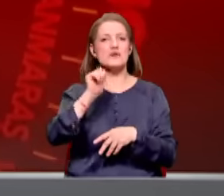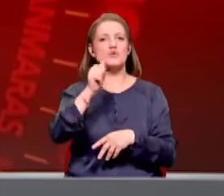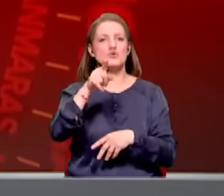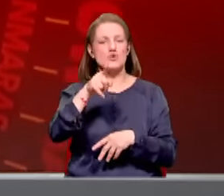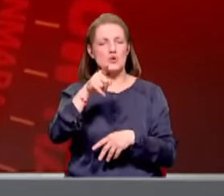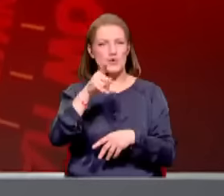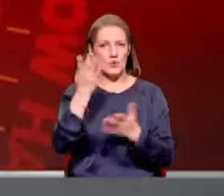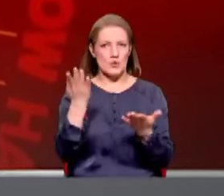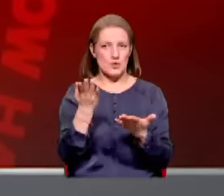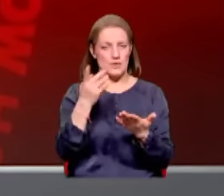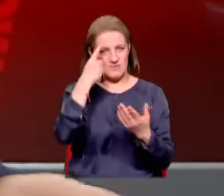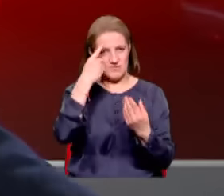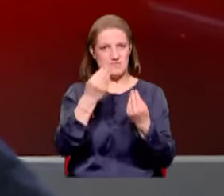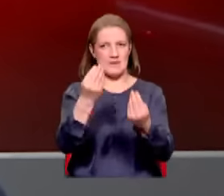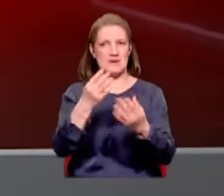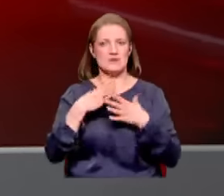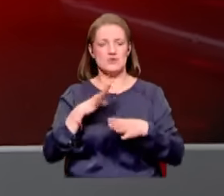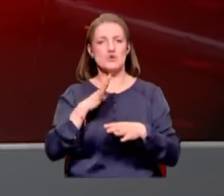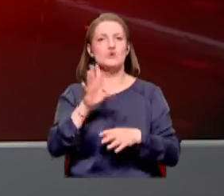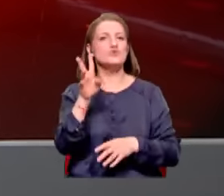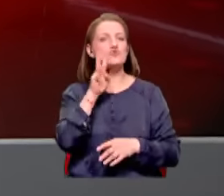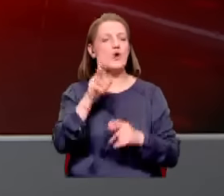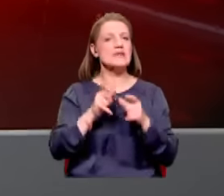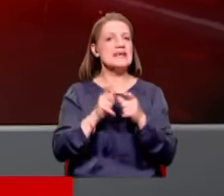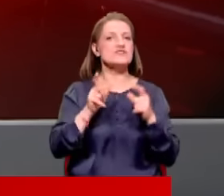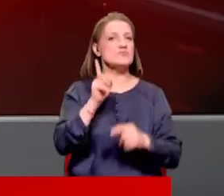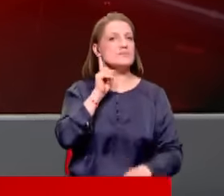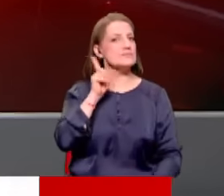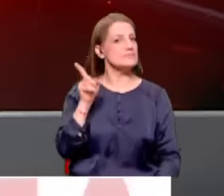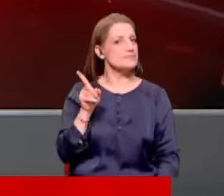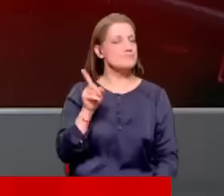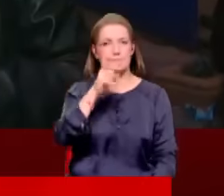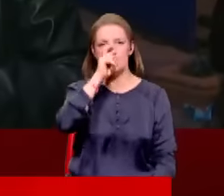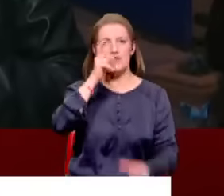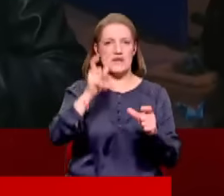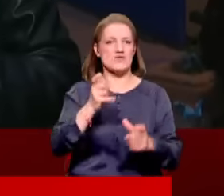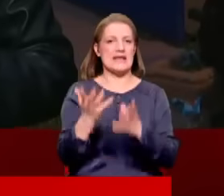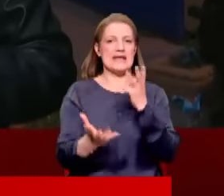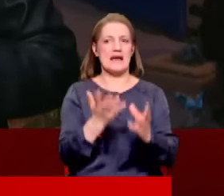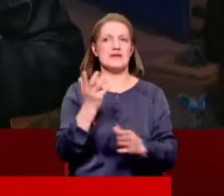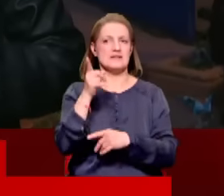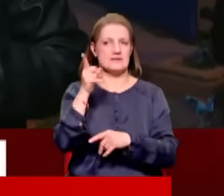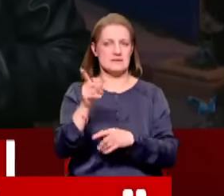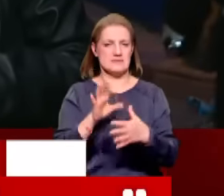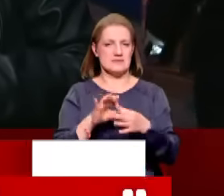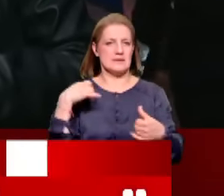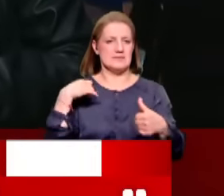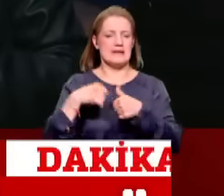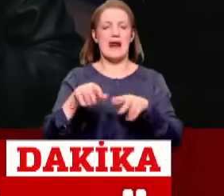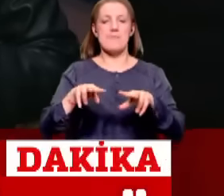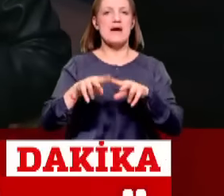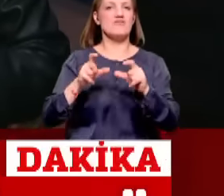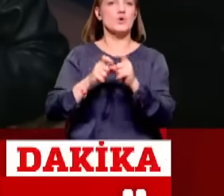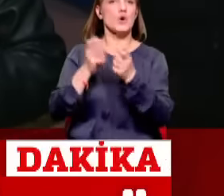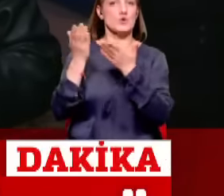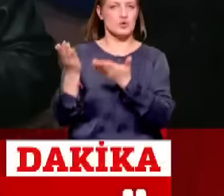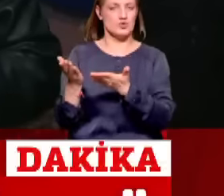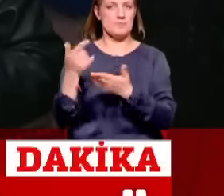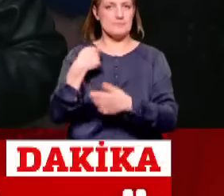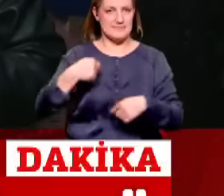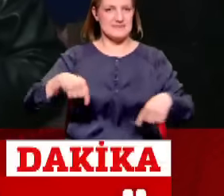Şimdi son gelişmelere kulak kabartalım. Beşiktaş'taki yangın faciasına tekrar Merve Görgün'e gidelim. Merve